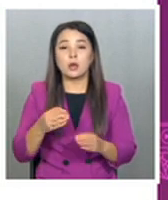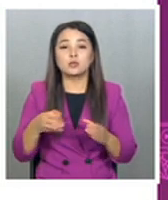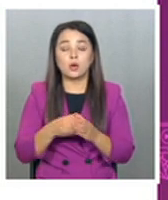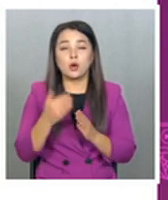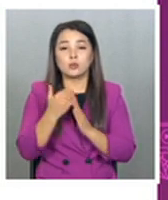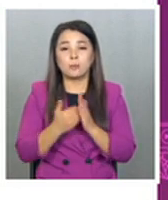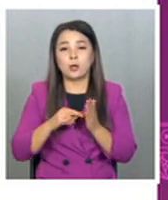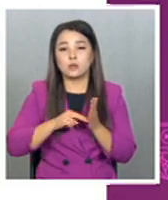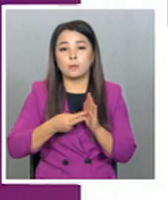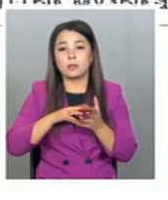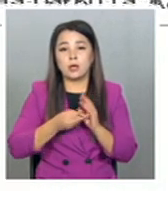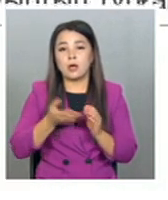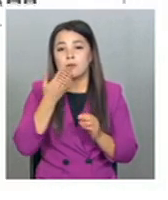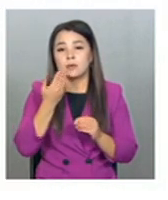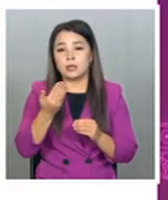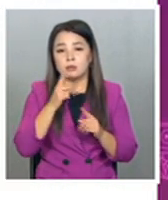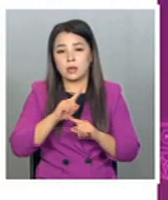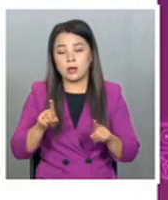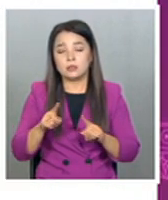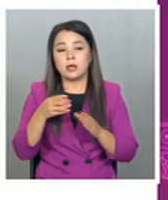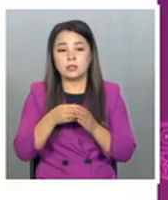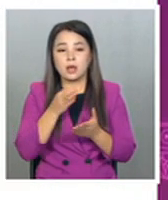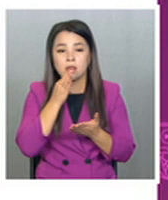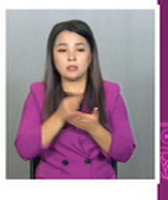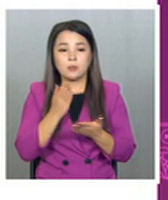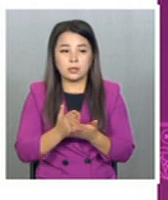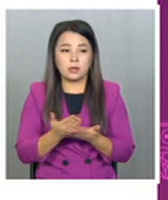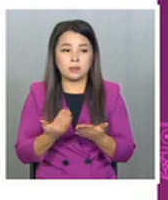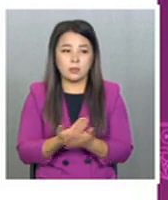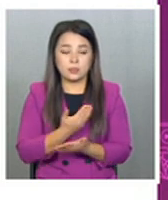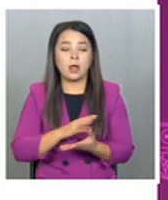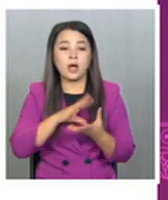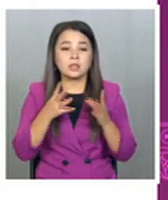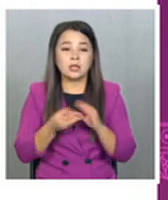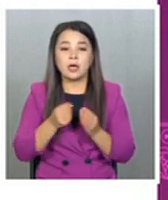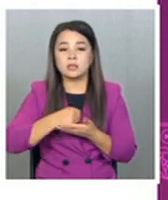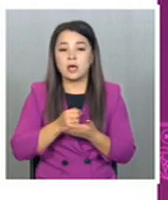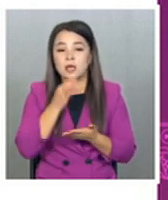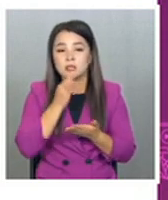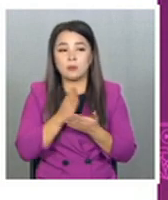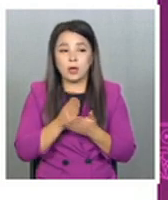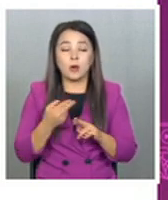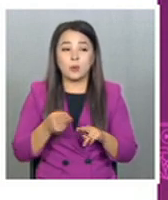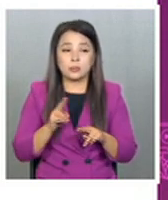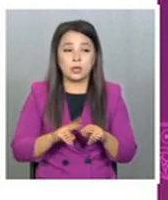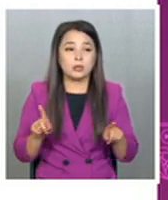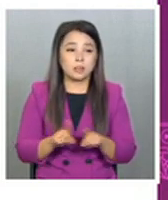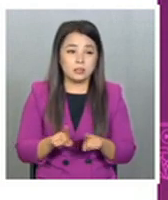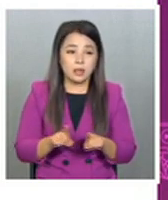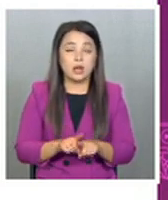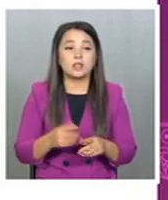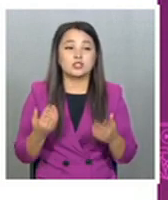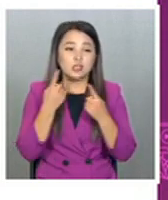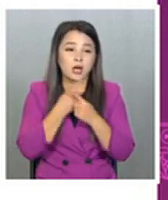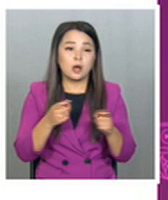заманауи цифрлық форматта жаңа тыныс алуы. Енді анализ жасайық. Міне, осы сияқты